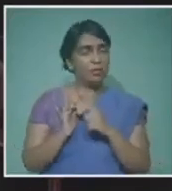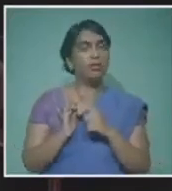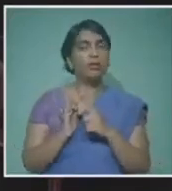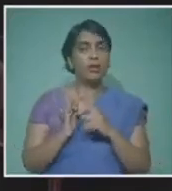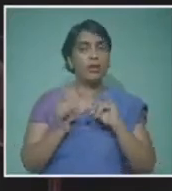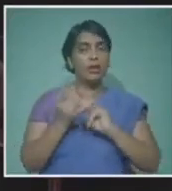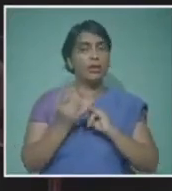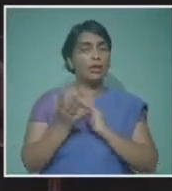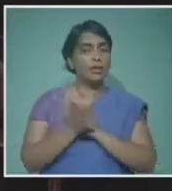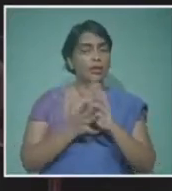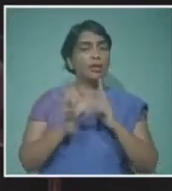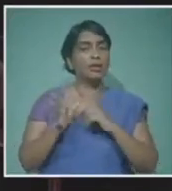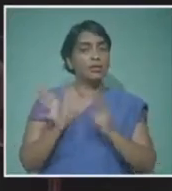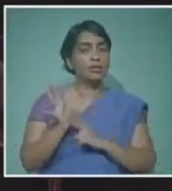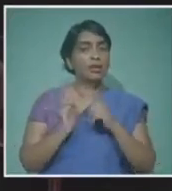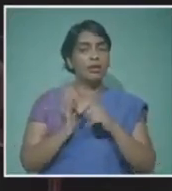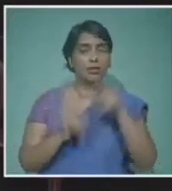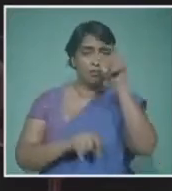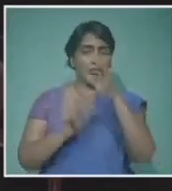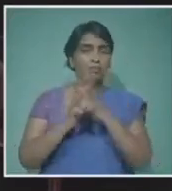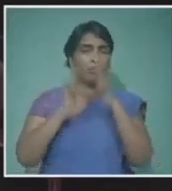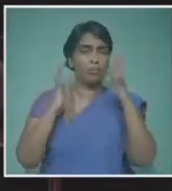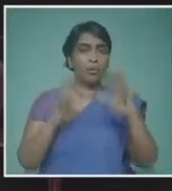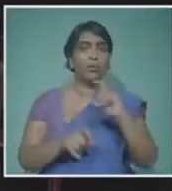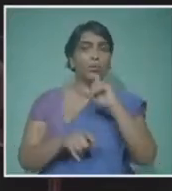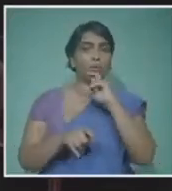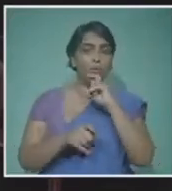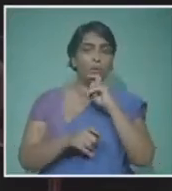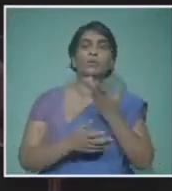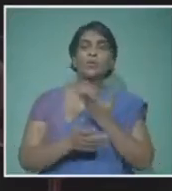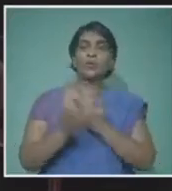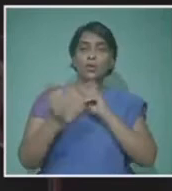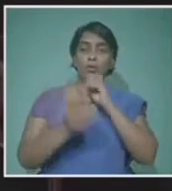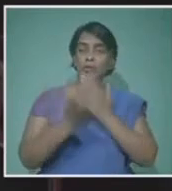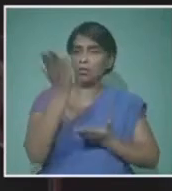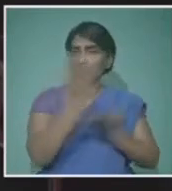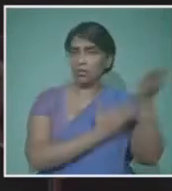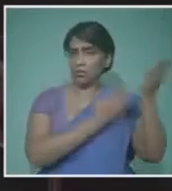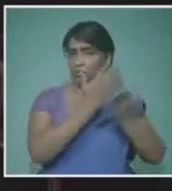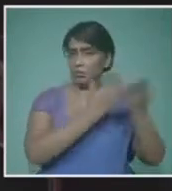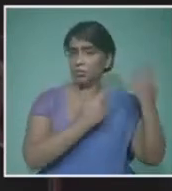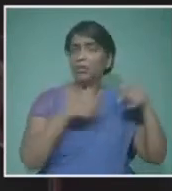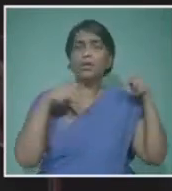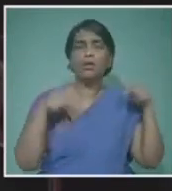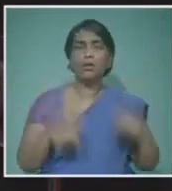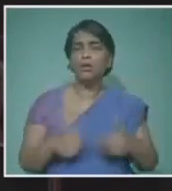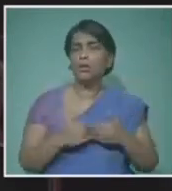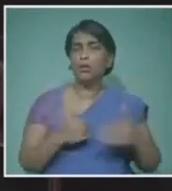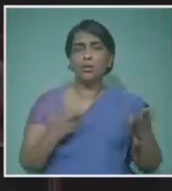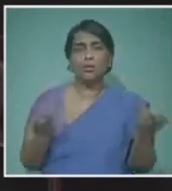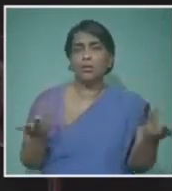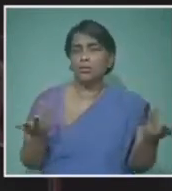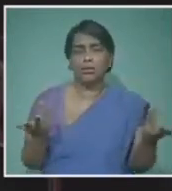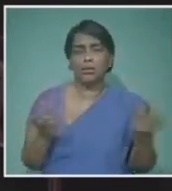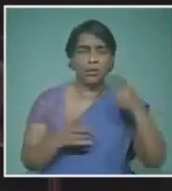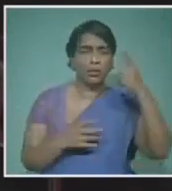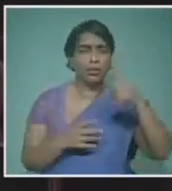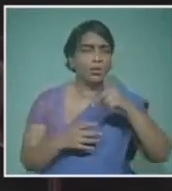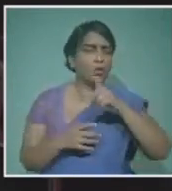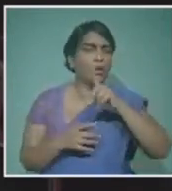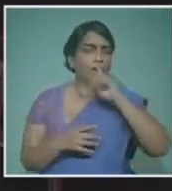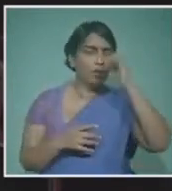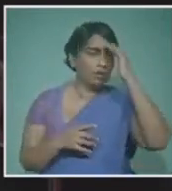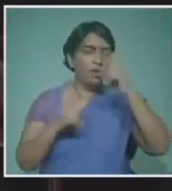සාණි අභිෂේකර ඇතුළු නිලධාරීන් ගණනාවක් ශේෂ්ඨාධිකරණ අභියාචනාධිකරණ නඩු දාලා තිබෙනවා. දැන් මොකද්ද මේ කරේ කරුණ නියෝජක කතානායකතුමනි මේ